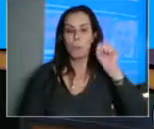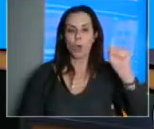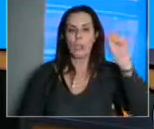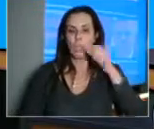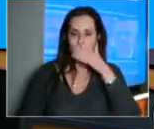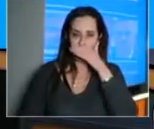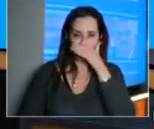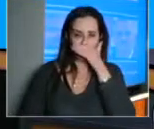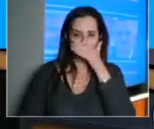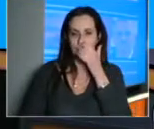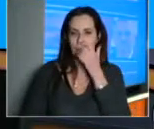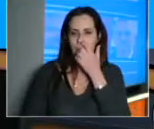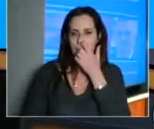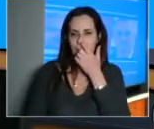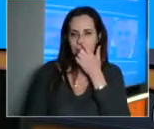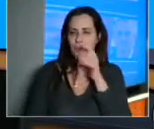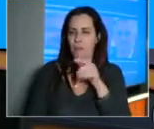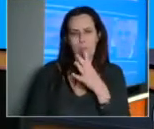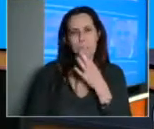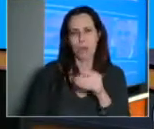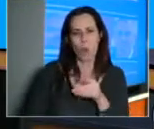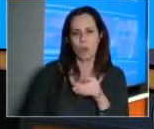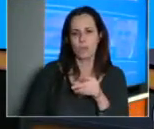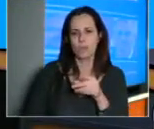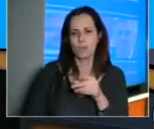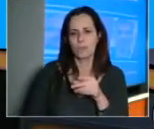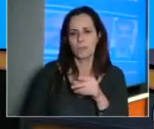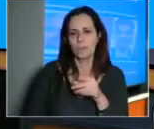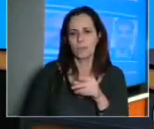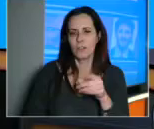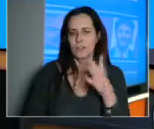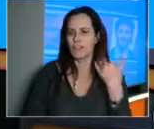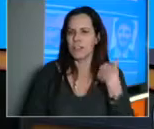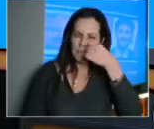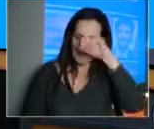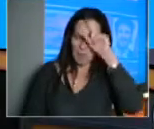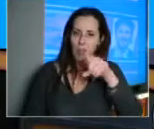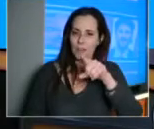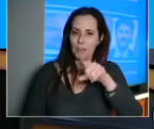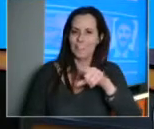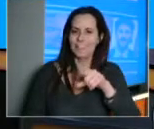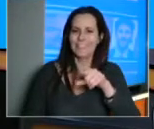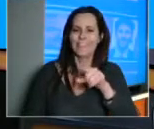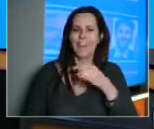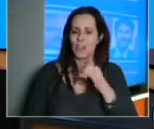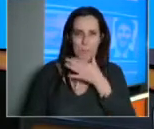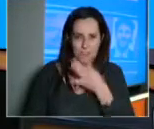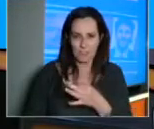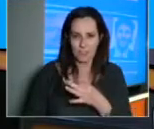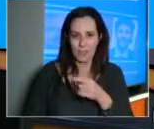סמוטריץ', זה... סמוטריץ', נכון. תראה, זה ברווזון מתוק שהבאתי מאזור מצעד הגאווה בברלין, אני חושבת שהוא ראוי לייצג את סמוטריץ', ועכשיו